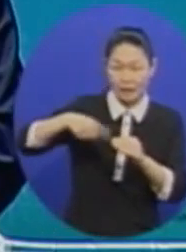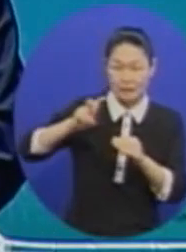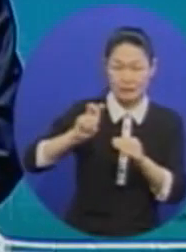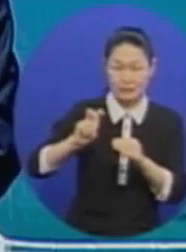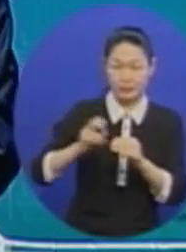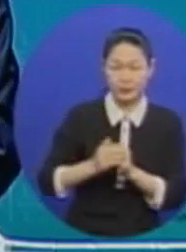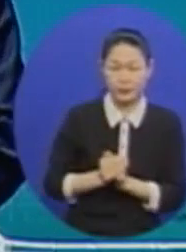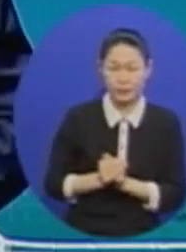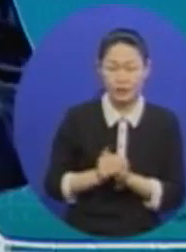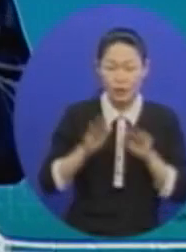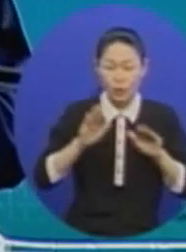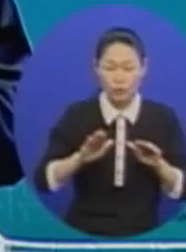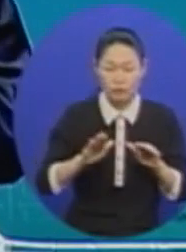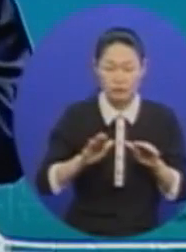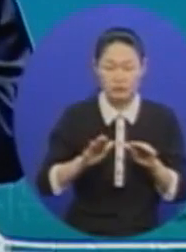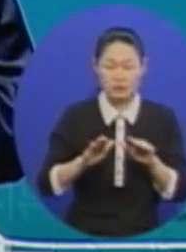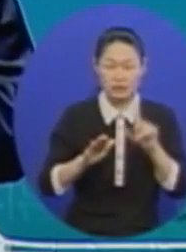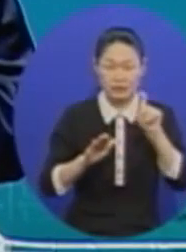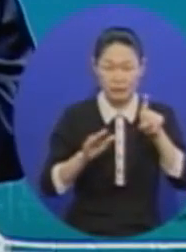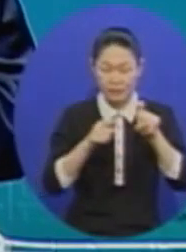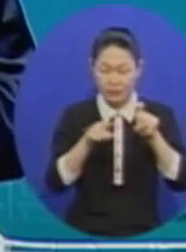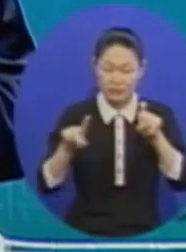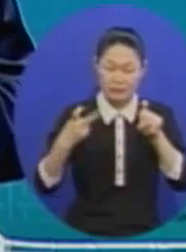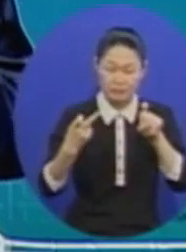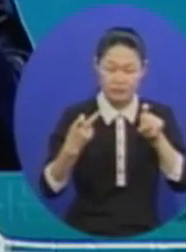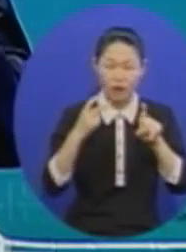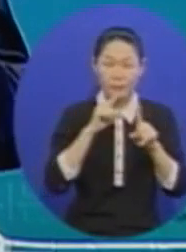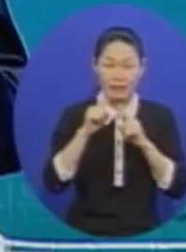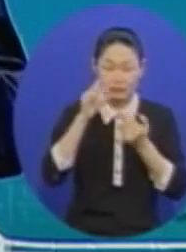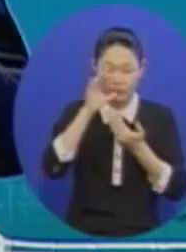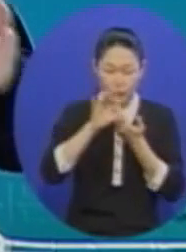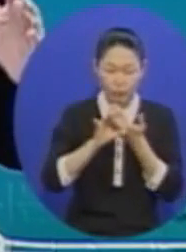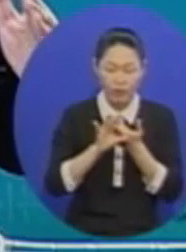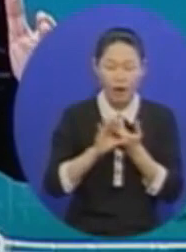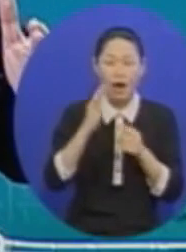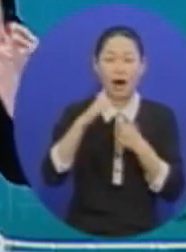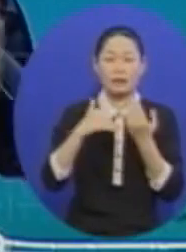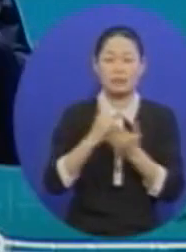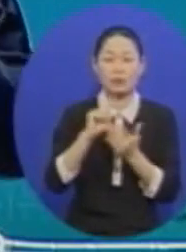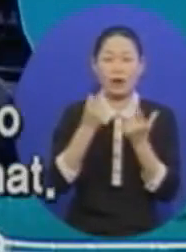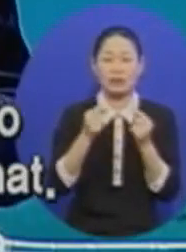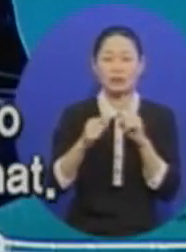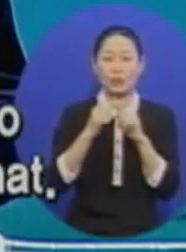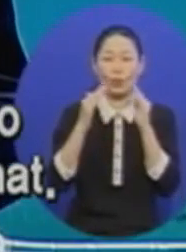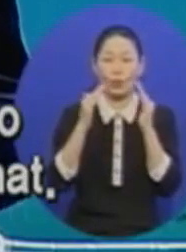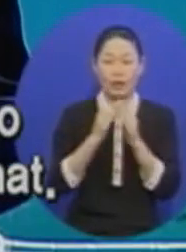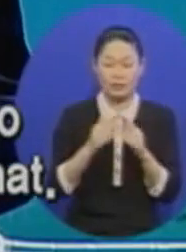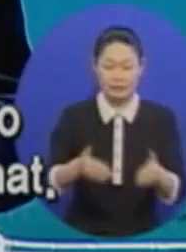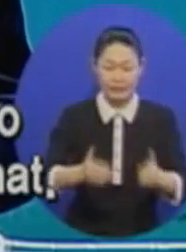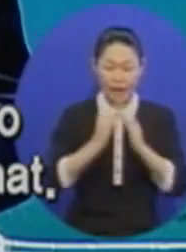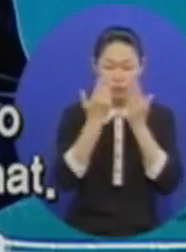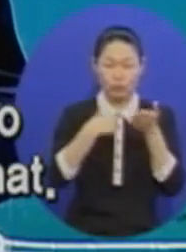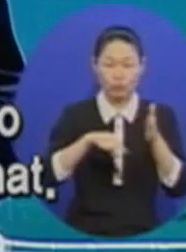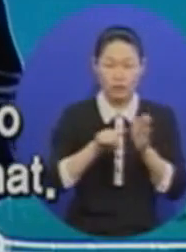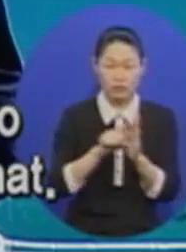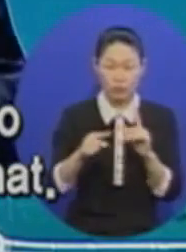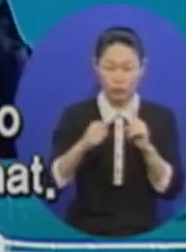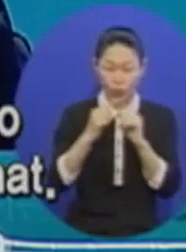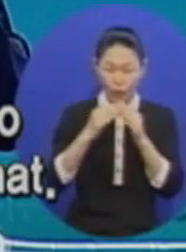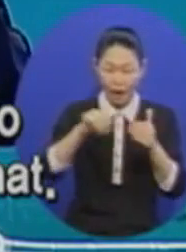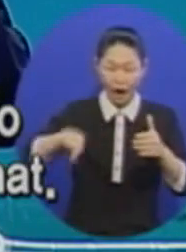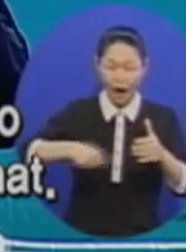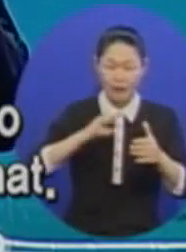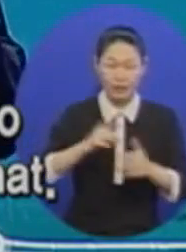오늘 11절 12절 말씀에 보면 하나님께서 바로 이러한 교회를 세우 시력 5 교회 아내의